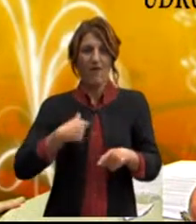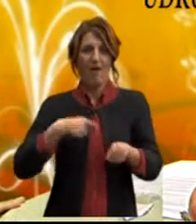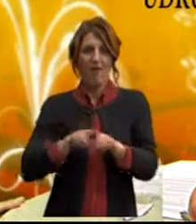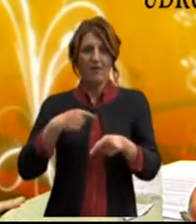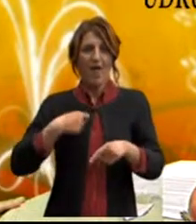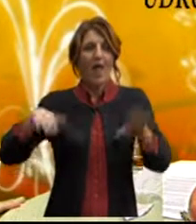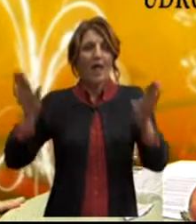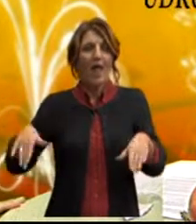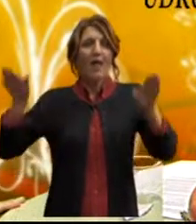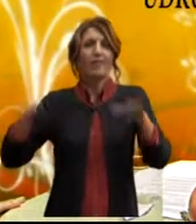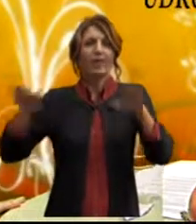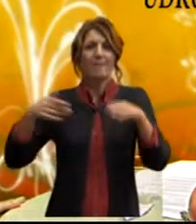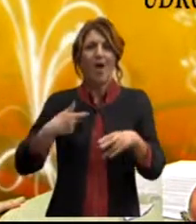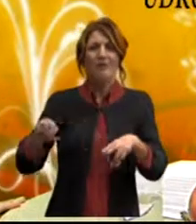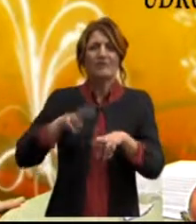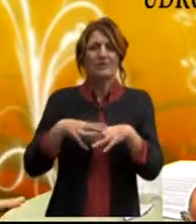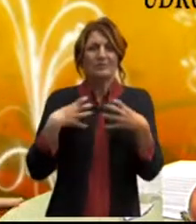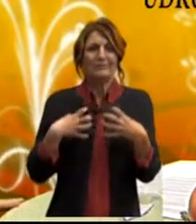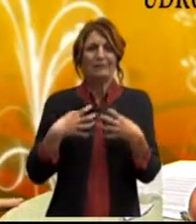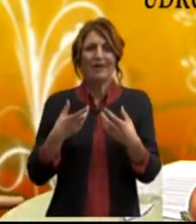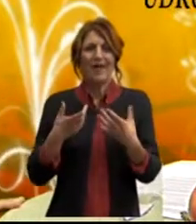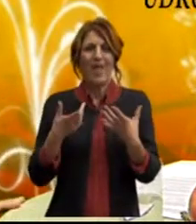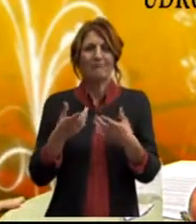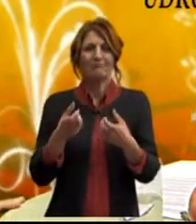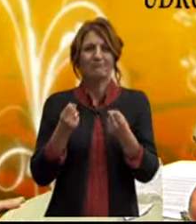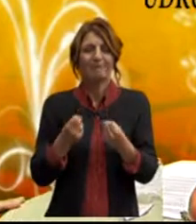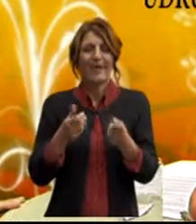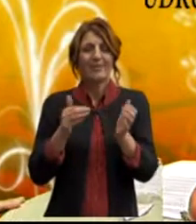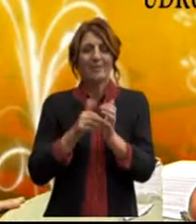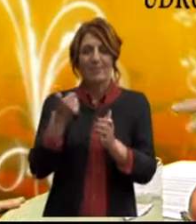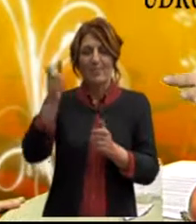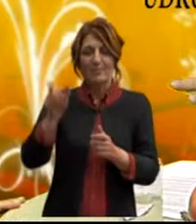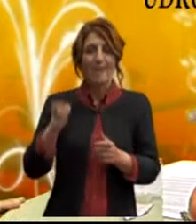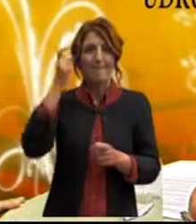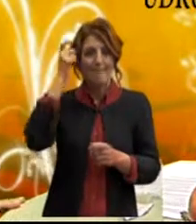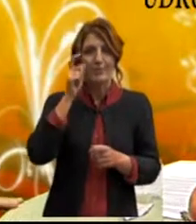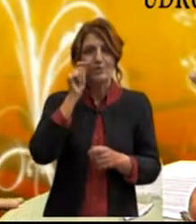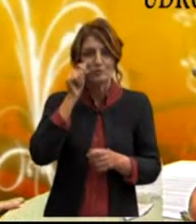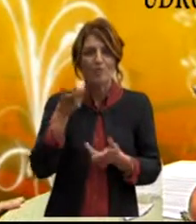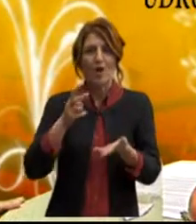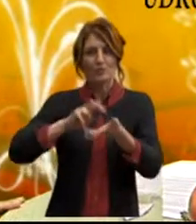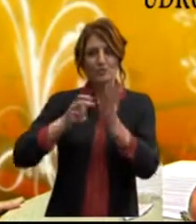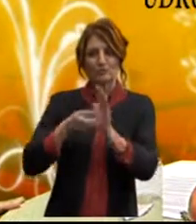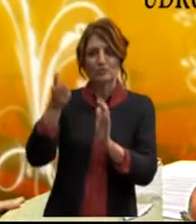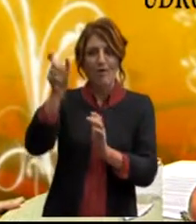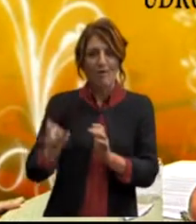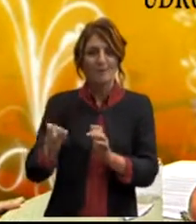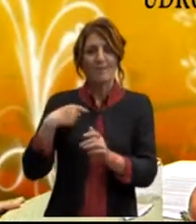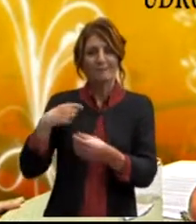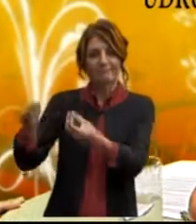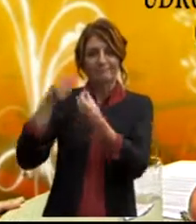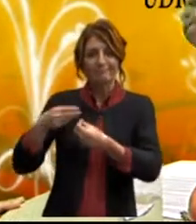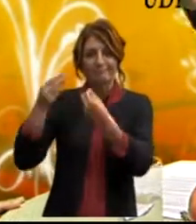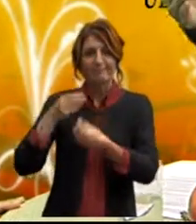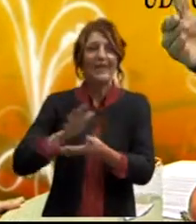smo prenapeti, možda nam treba jedna pametna osoba, educirana osoba, stručnjak, da nam kaže